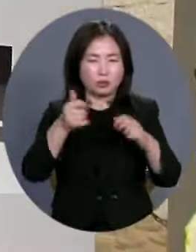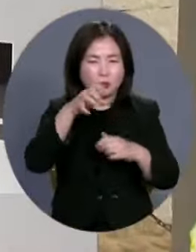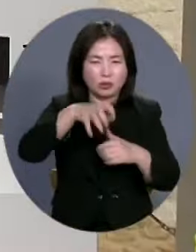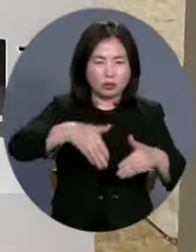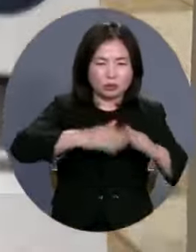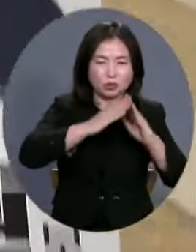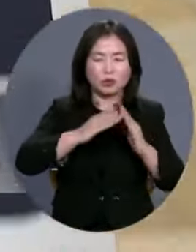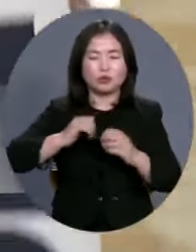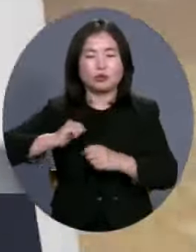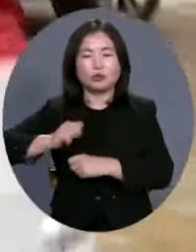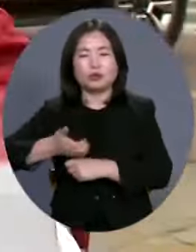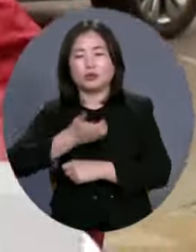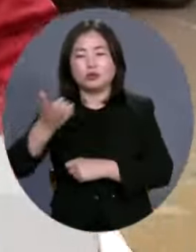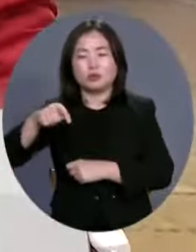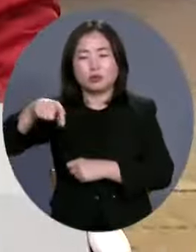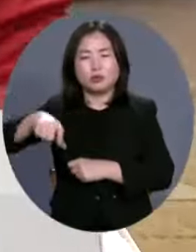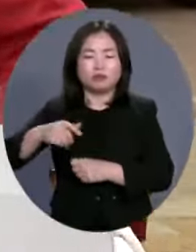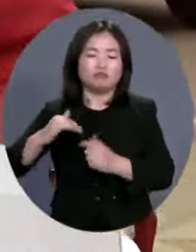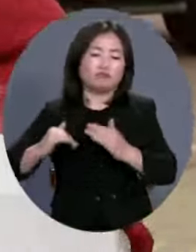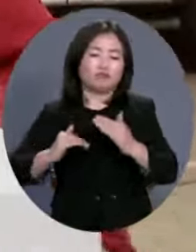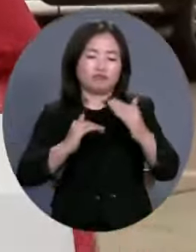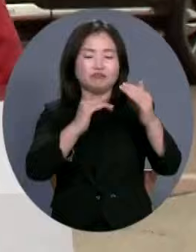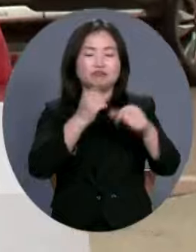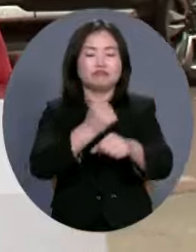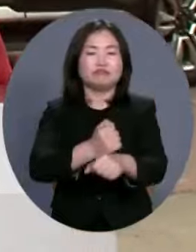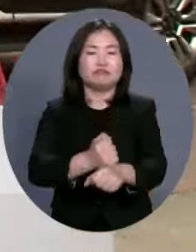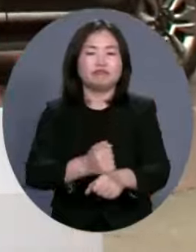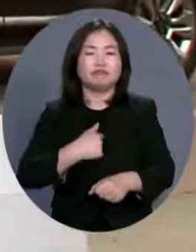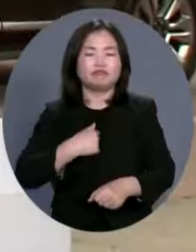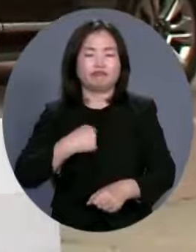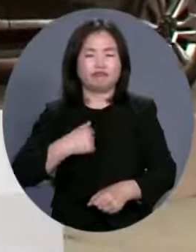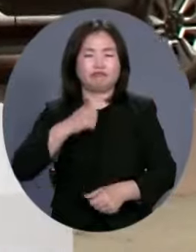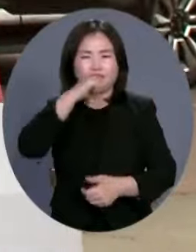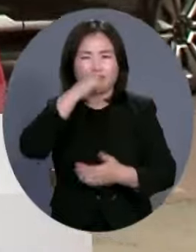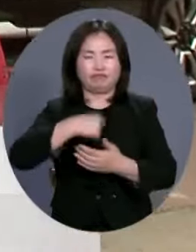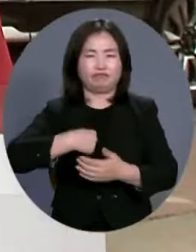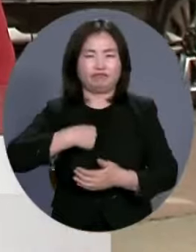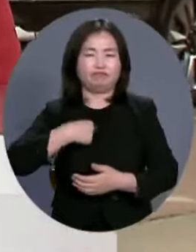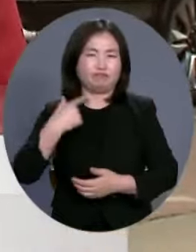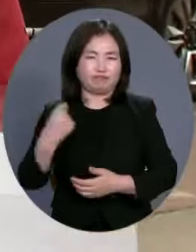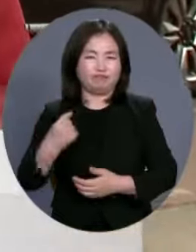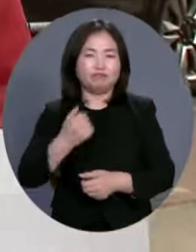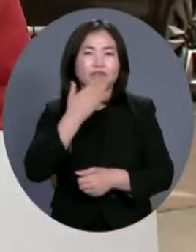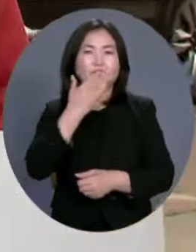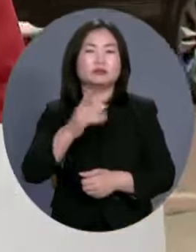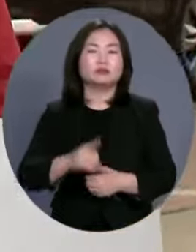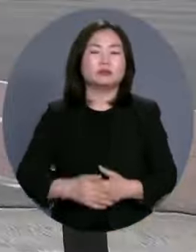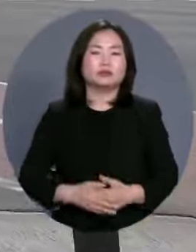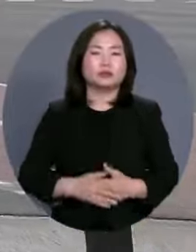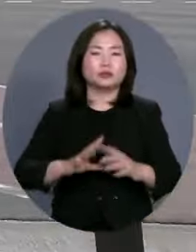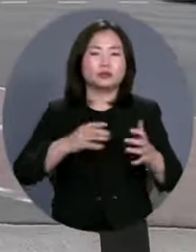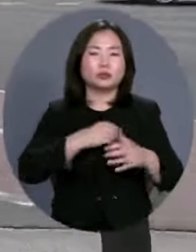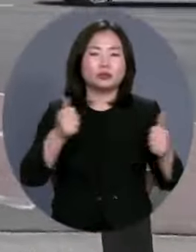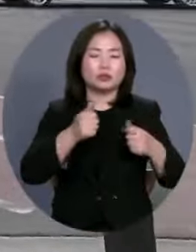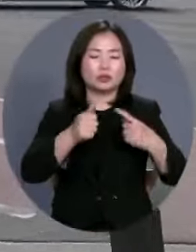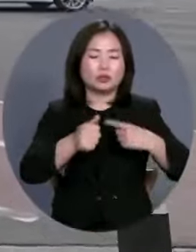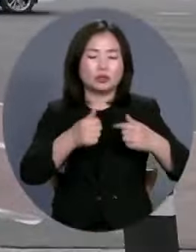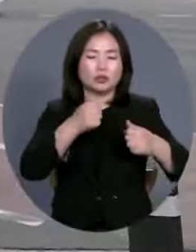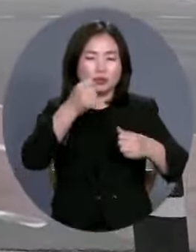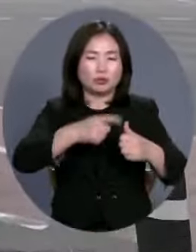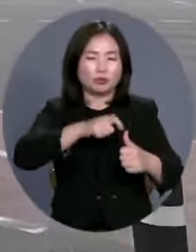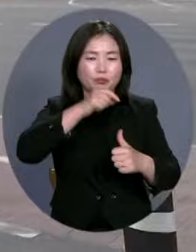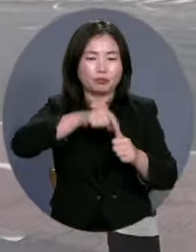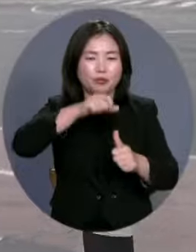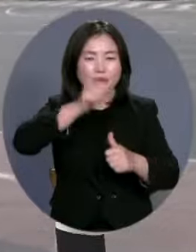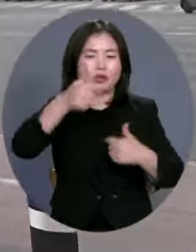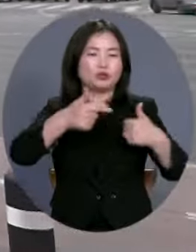건설과 군부대 이전 등을 차질 없이 추진하는 데 자신이 적임자라고 강조했습니다. 국회의원 6선에 도전하는 주